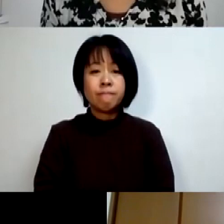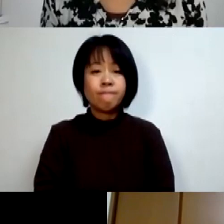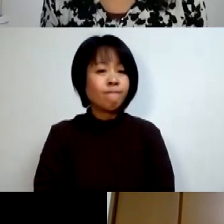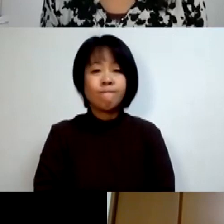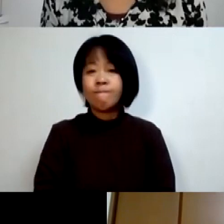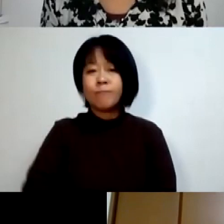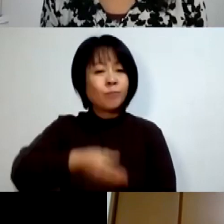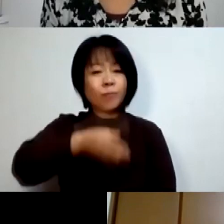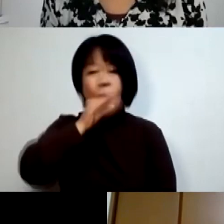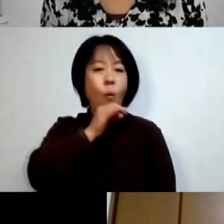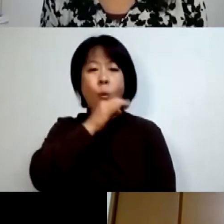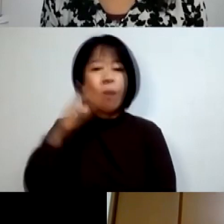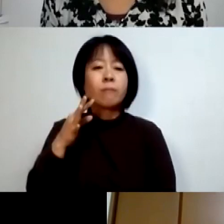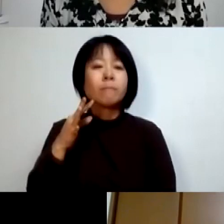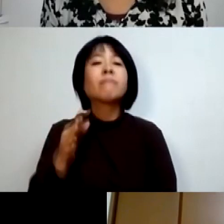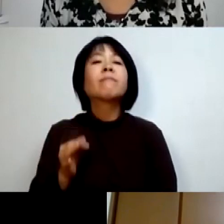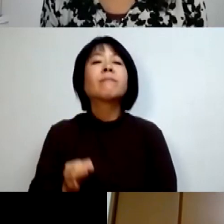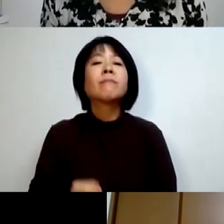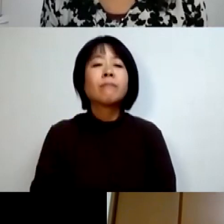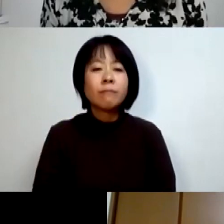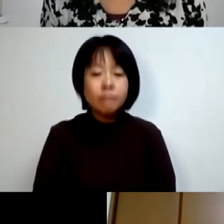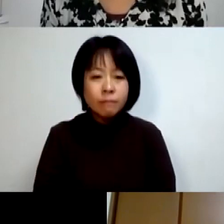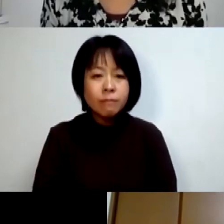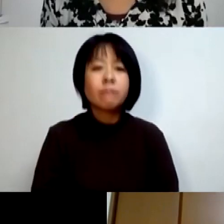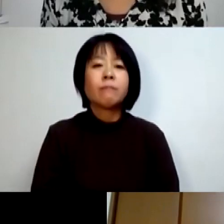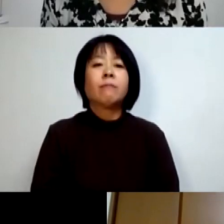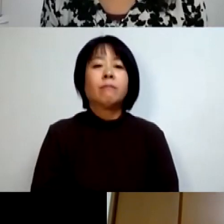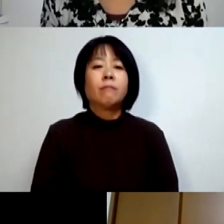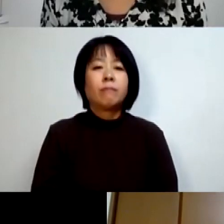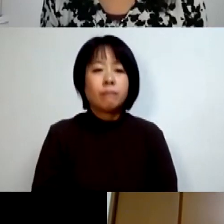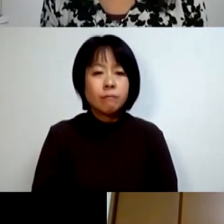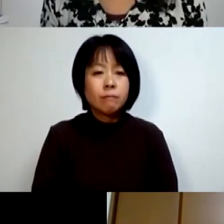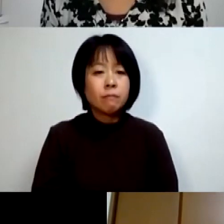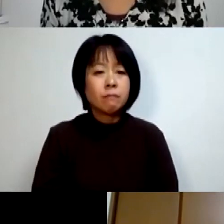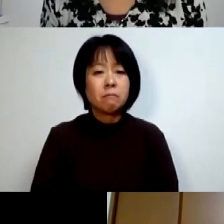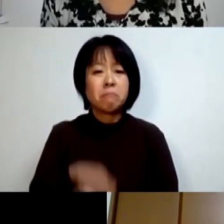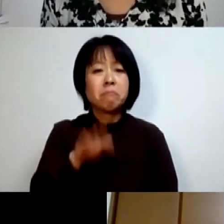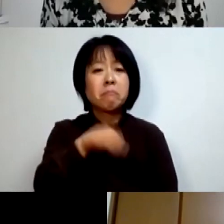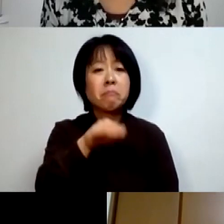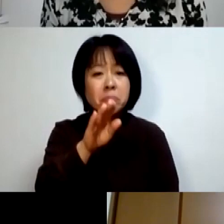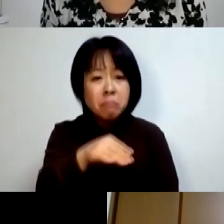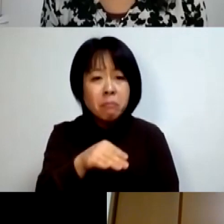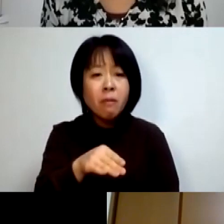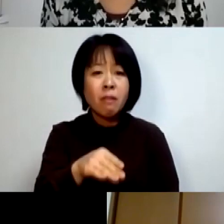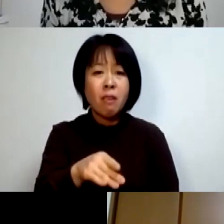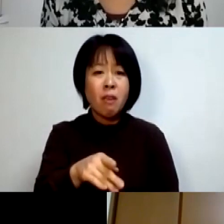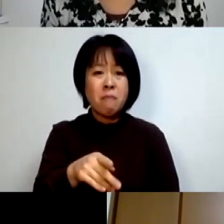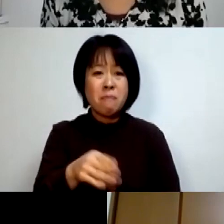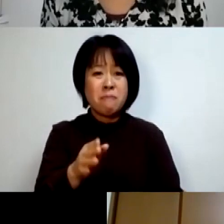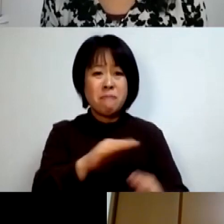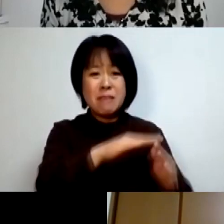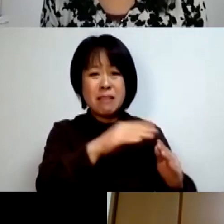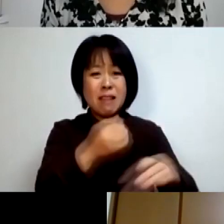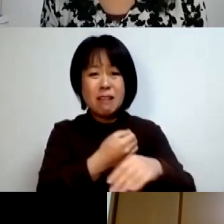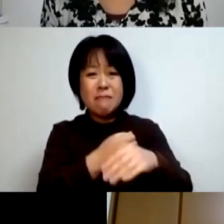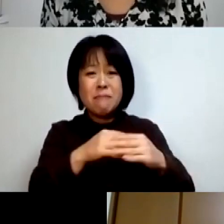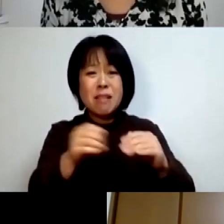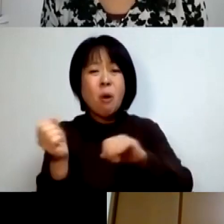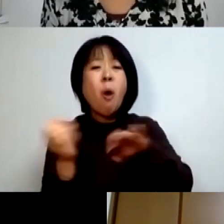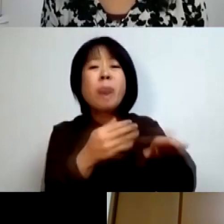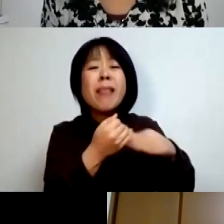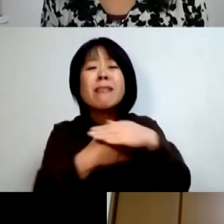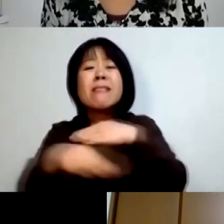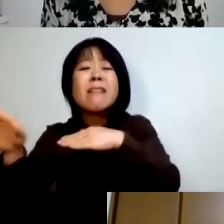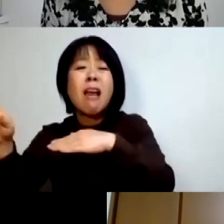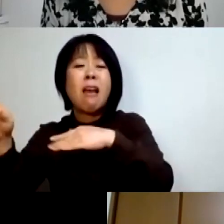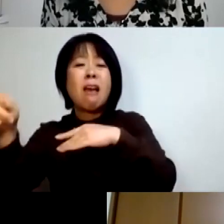あれから一滴も飲んでない。考えてもみ、目の前で見捨てられたんやで。あのまま死のう